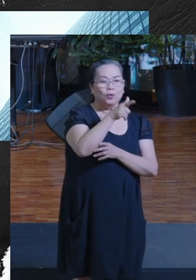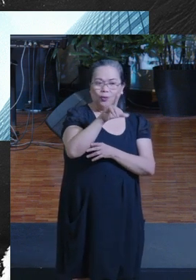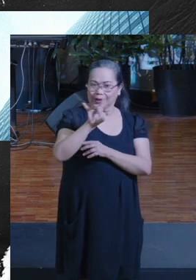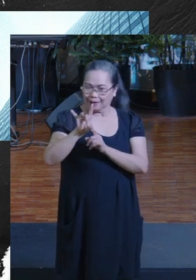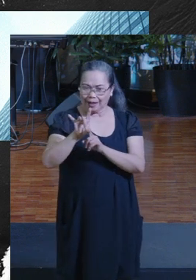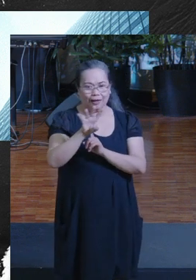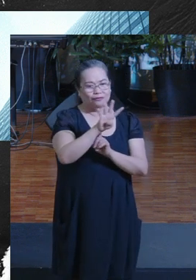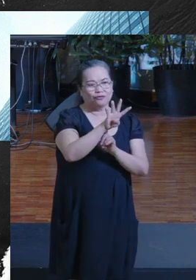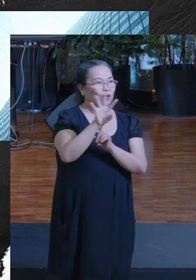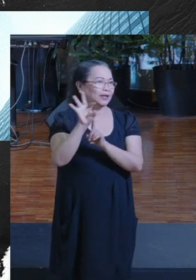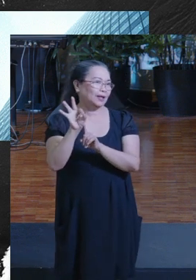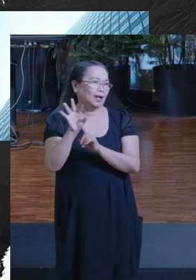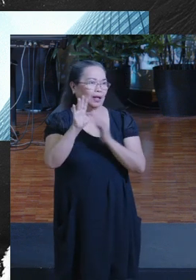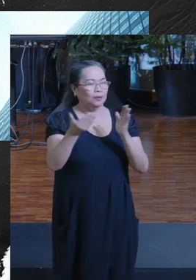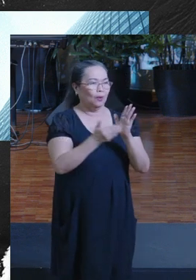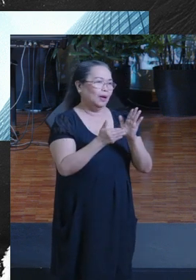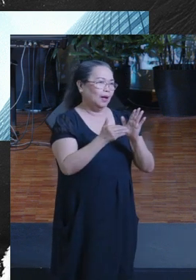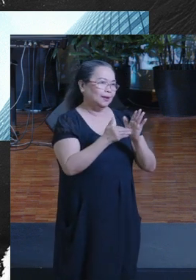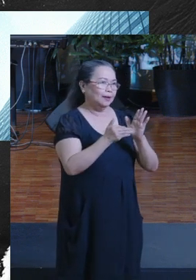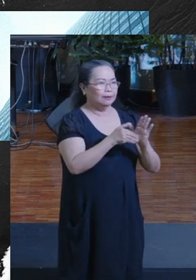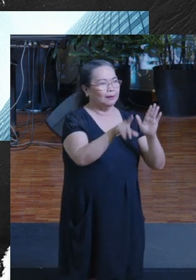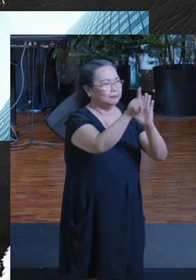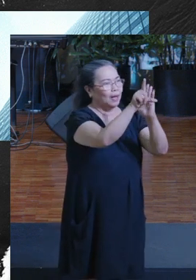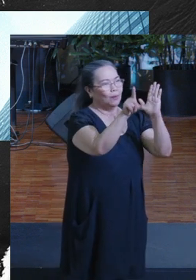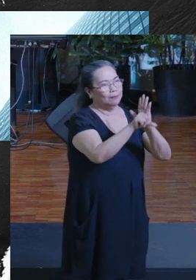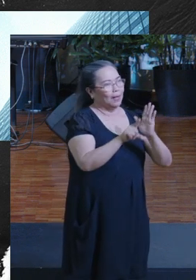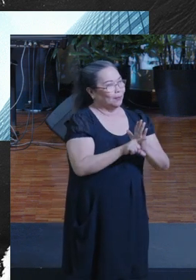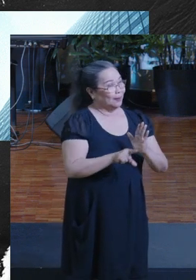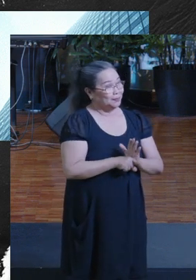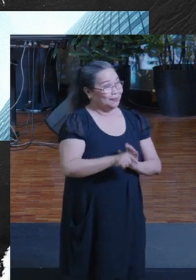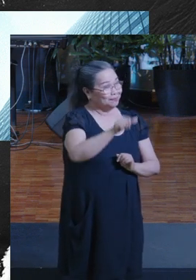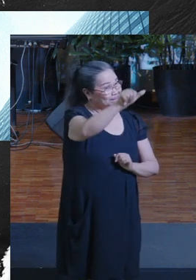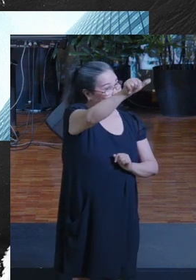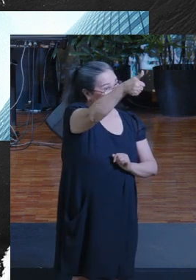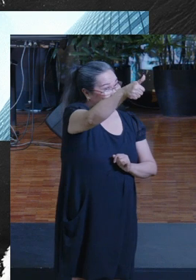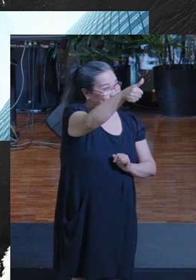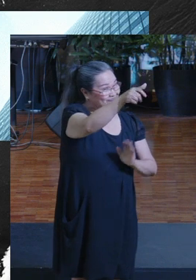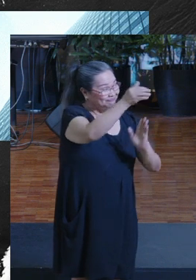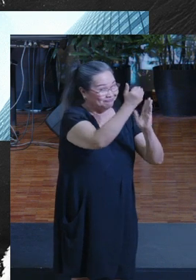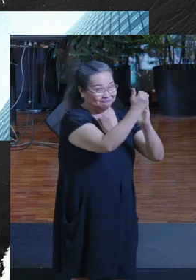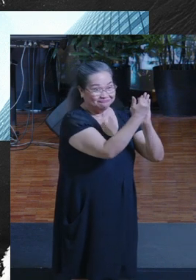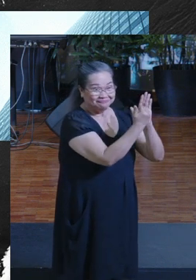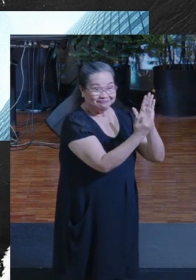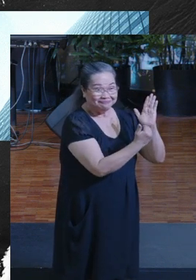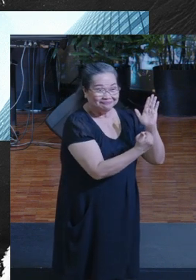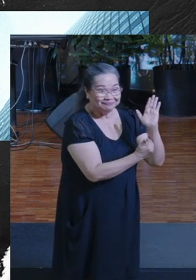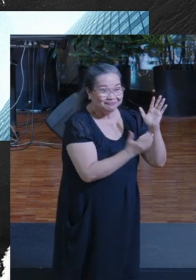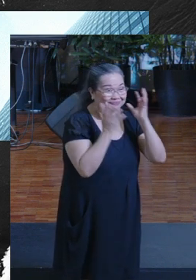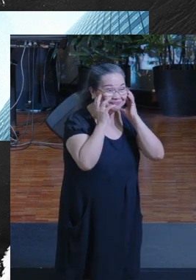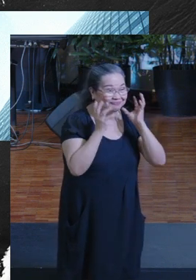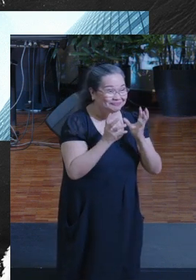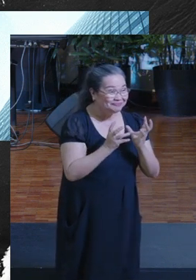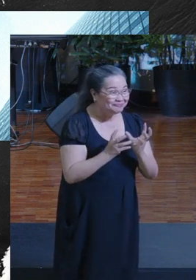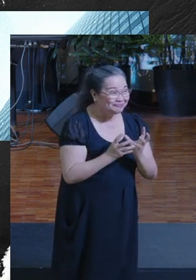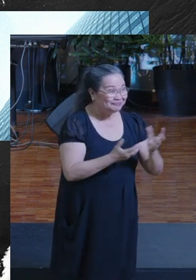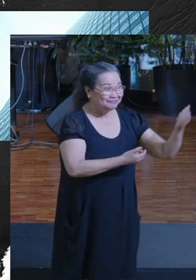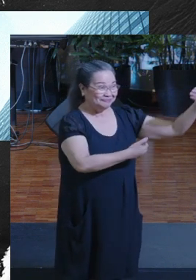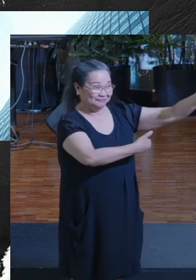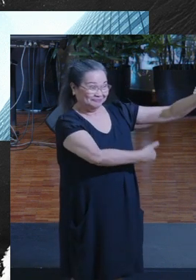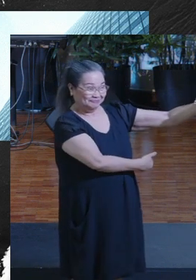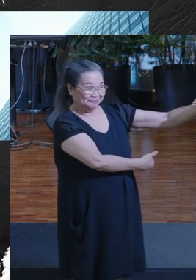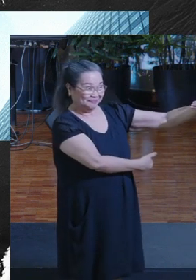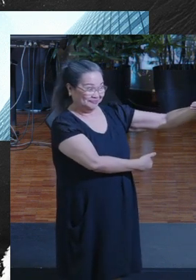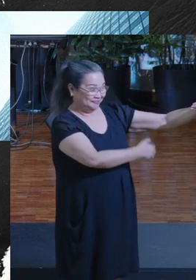Genesis 49. Paulit-ulit yan sa Genesis, no? Ang Mosaic Covenant ay nasa Exodus